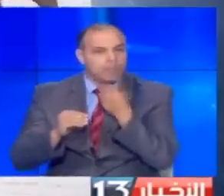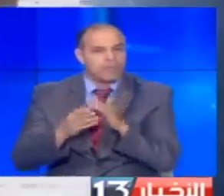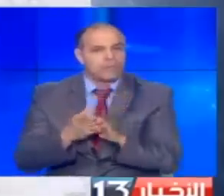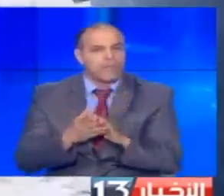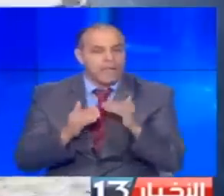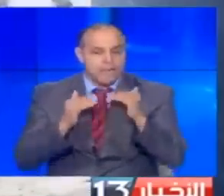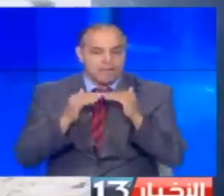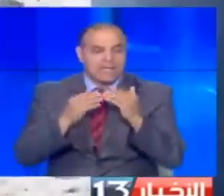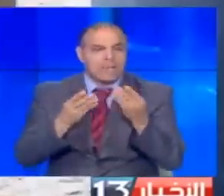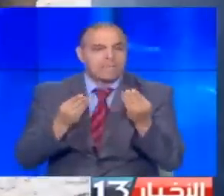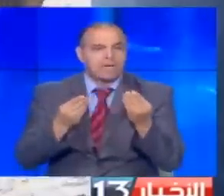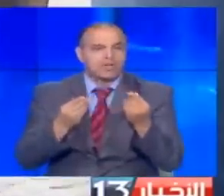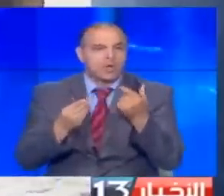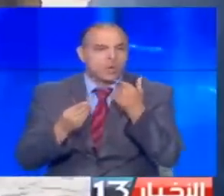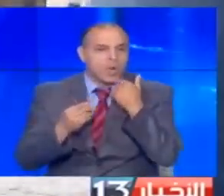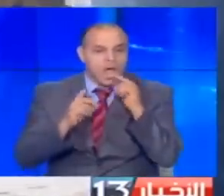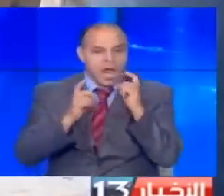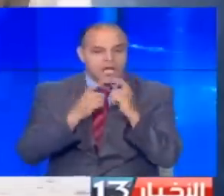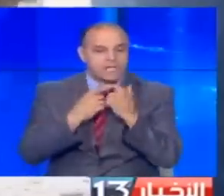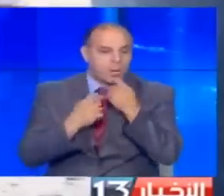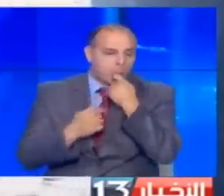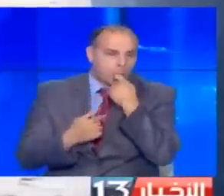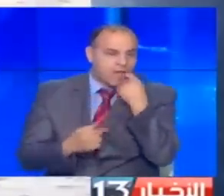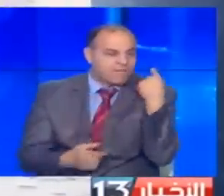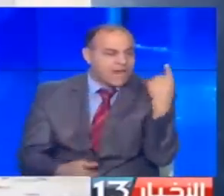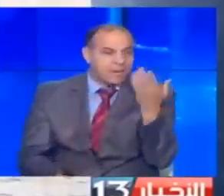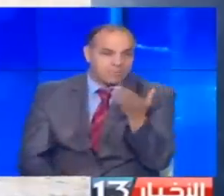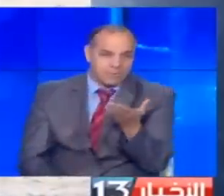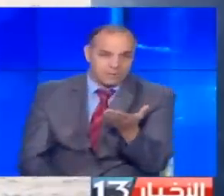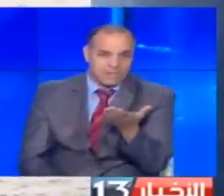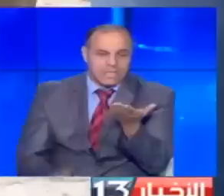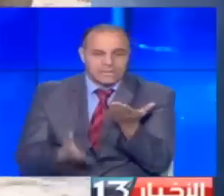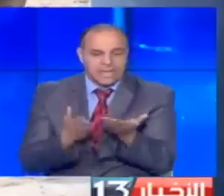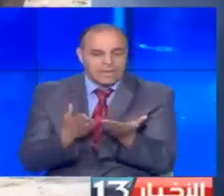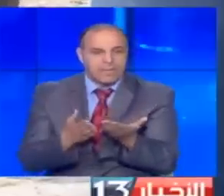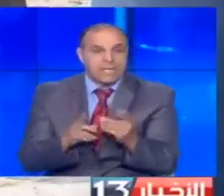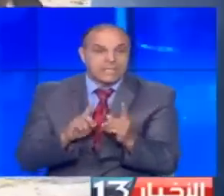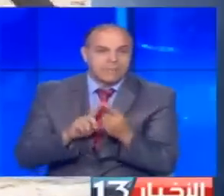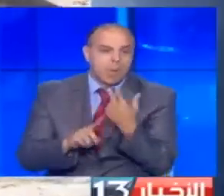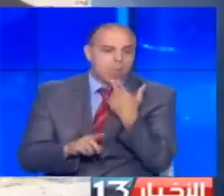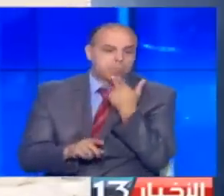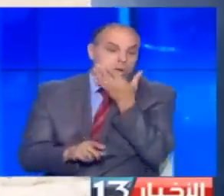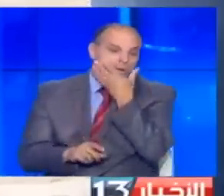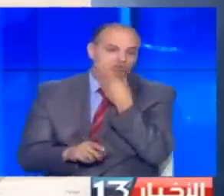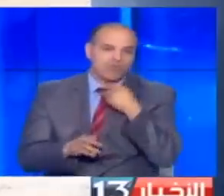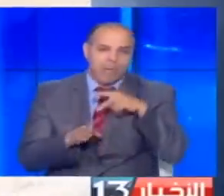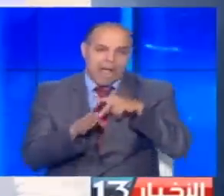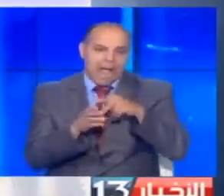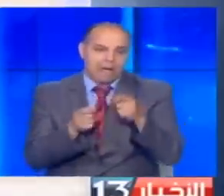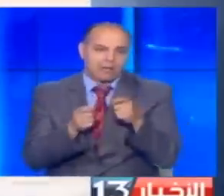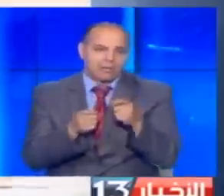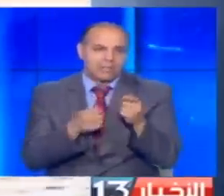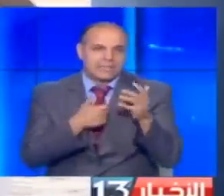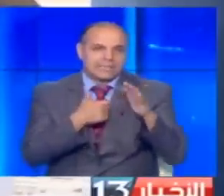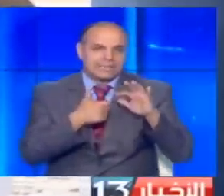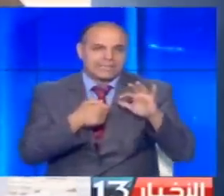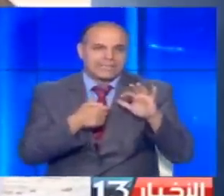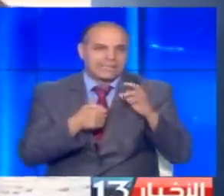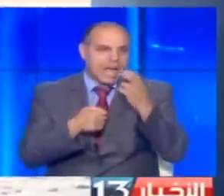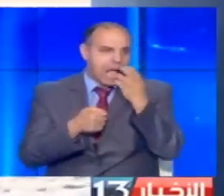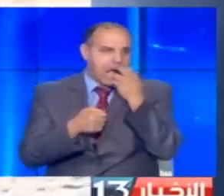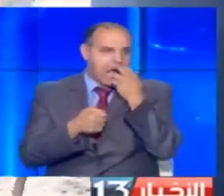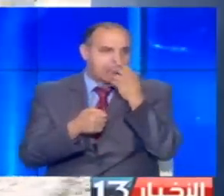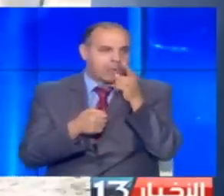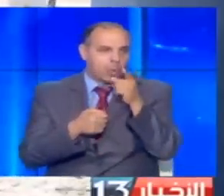يساعده اعتمدتها لجنه تحكيم دوليه لتقييم الخصائص الجماليه قرابه ستين جوادا عربيا